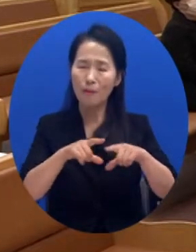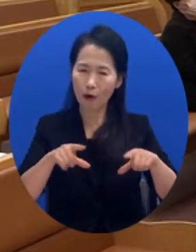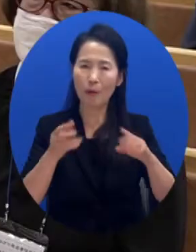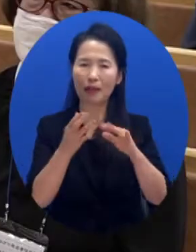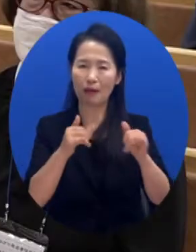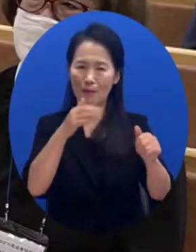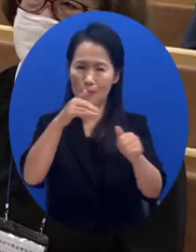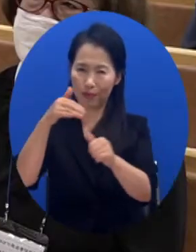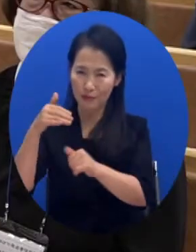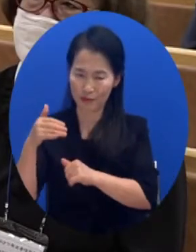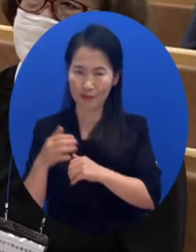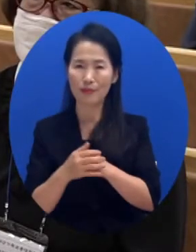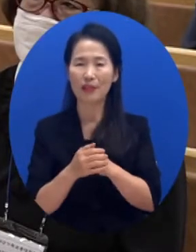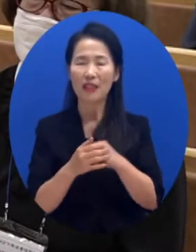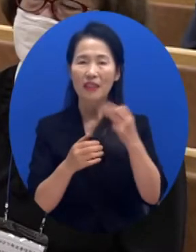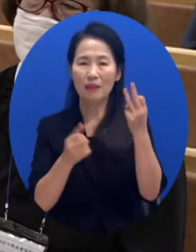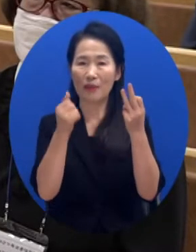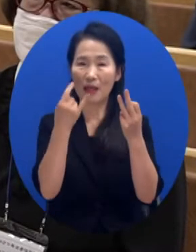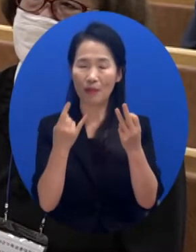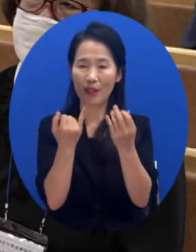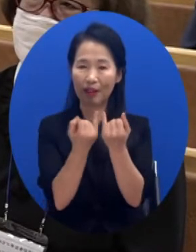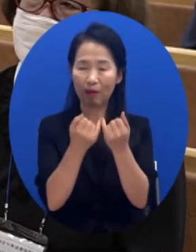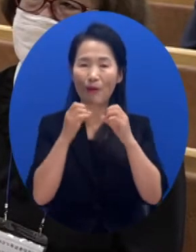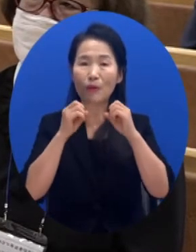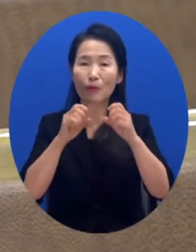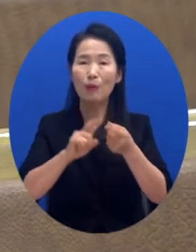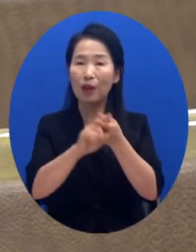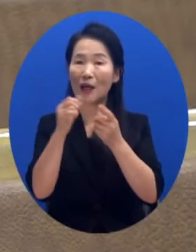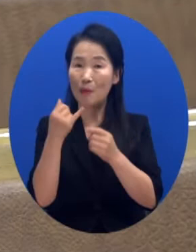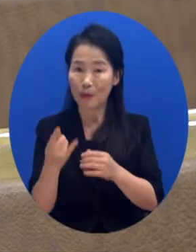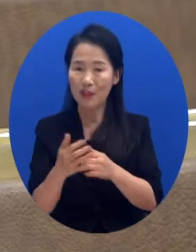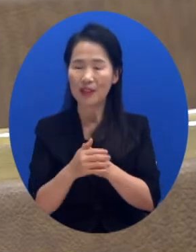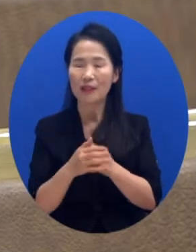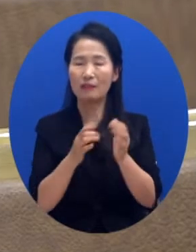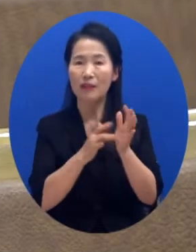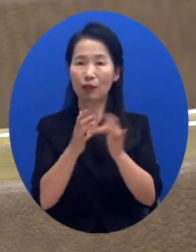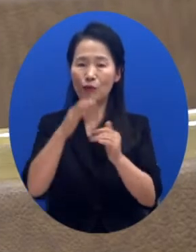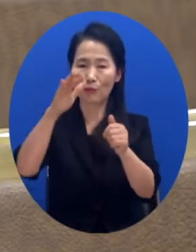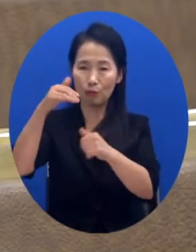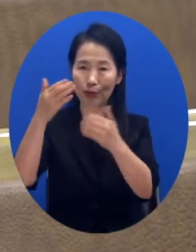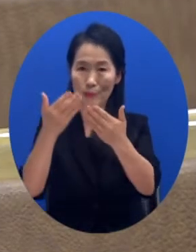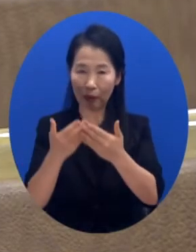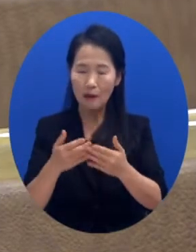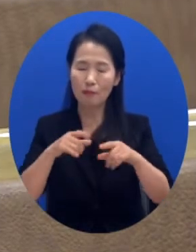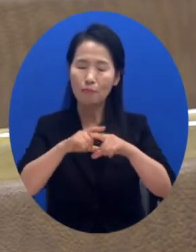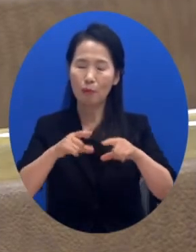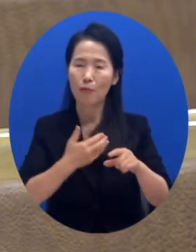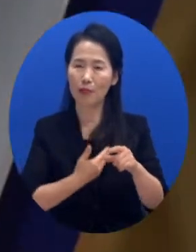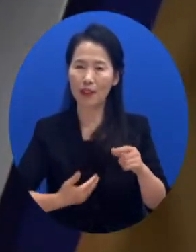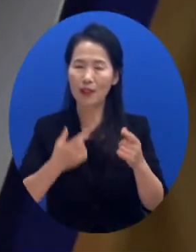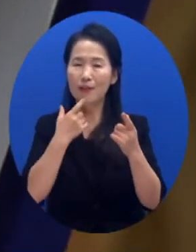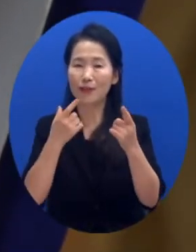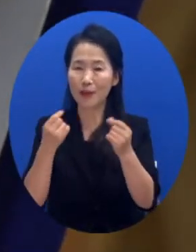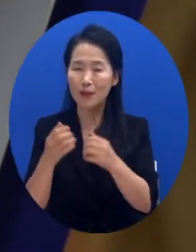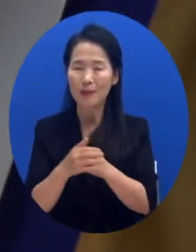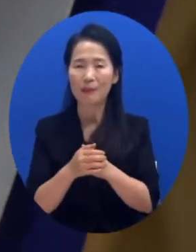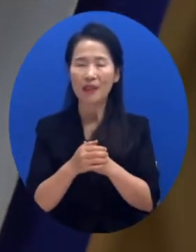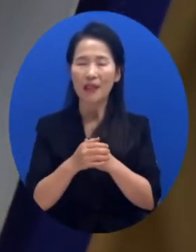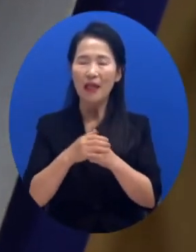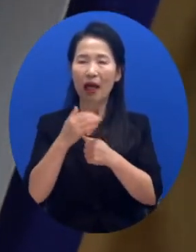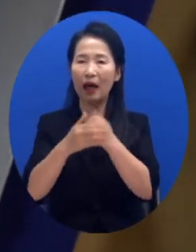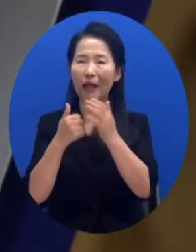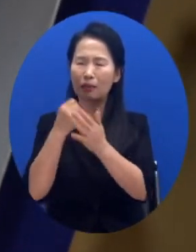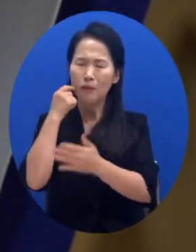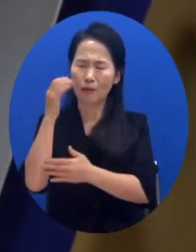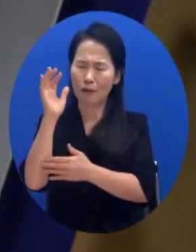부르셨다 며 13의 여전 오베 총 연합회 가 예수님에게 부름받은 평범한 제자들처럼 하나님의 영광을 온전히